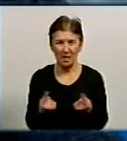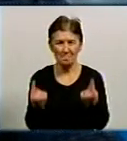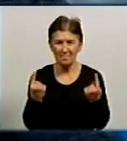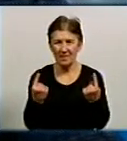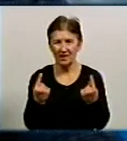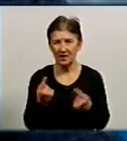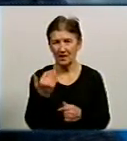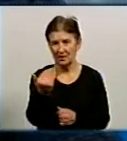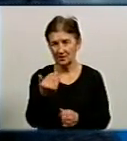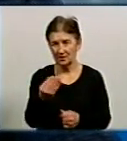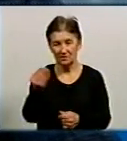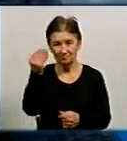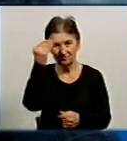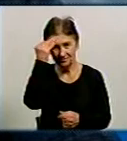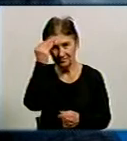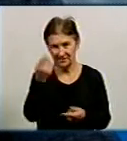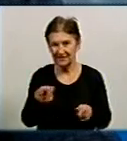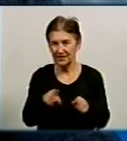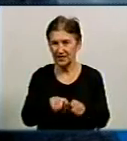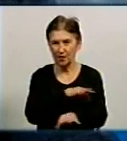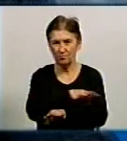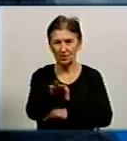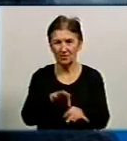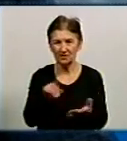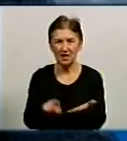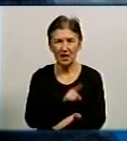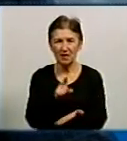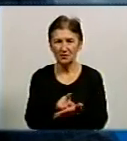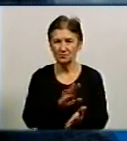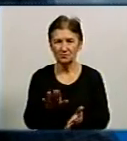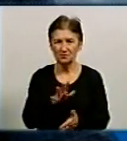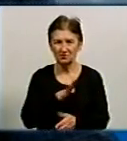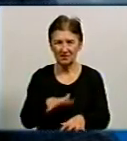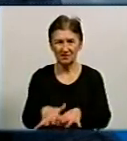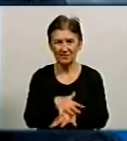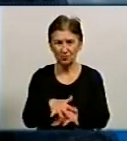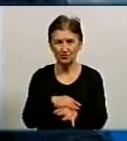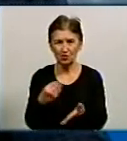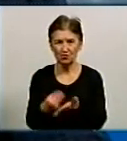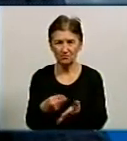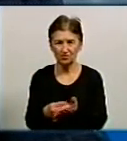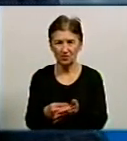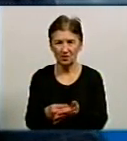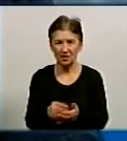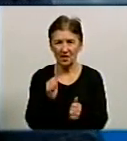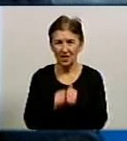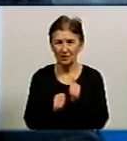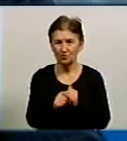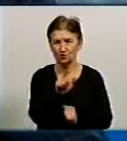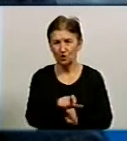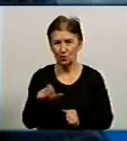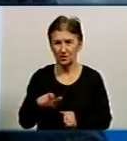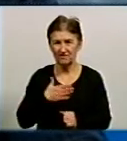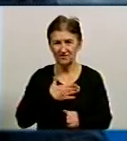моє особисте бачення, що такі проєкти не повинні реалізовуватись в рамках громадського бюджету. По-моєму, кожній людині в